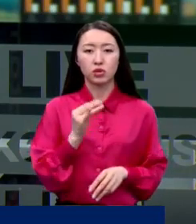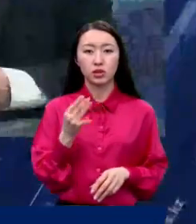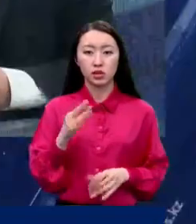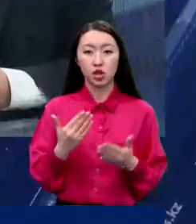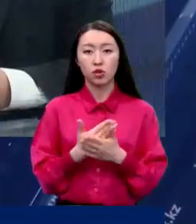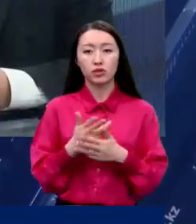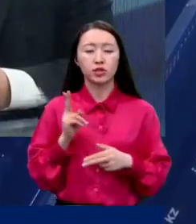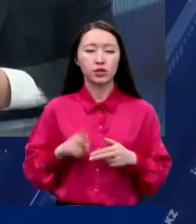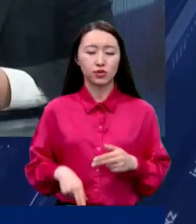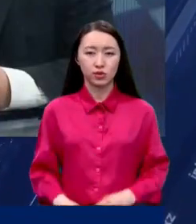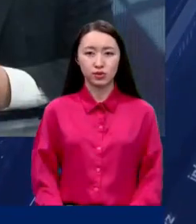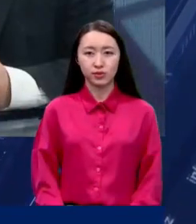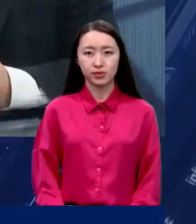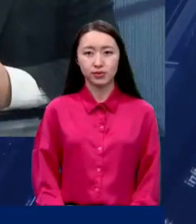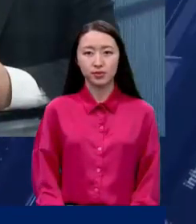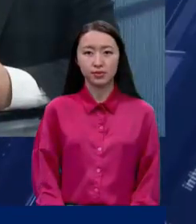этом все. Данил, эфир твой.